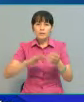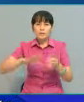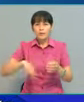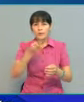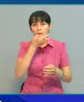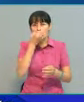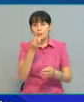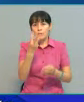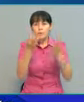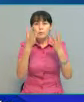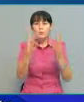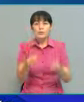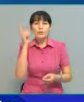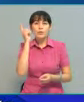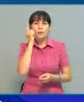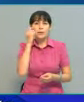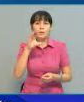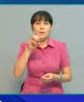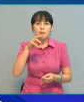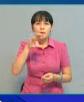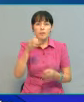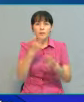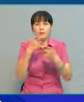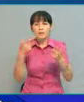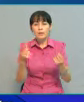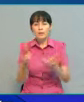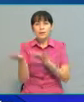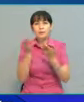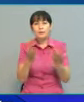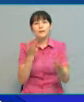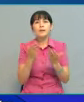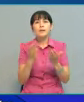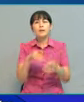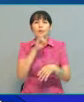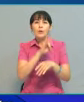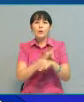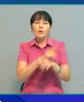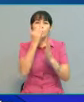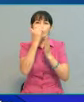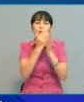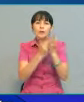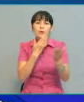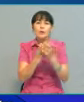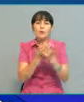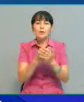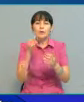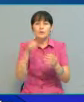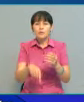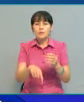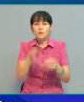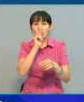3 күннің ішінде ұялы телефоныңызға SMS хабарлама арқылы жолданады. Ал егер жалған мәлімет ұсынған жағдайда, жүйе сізді